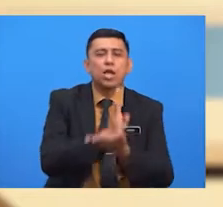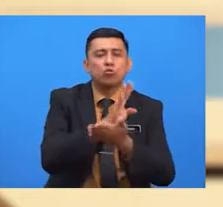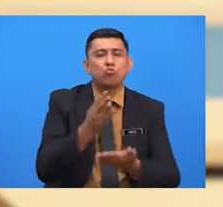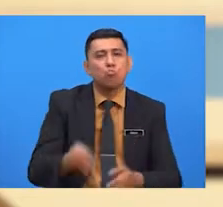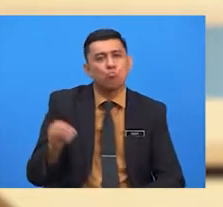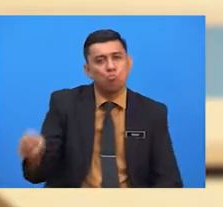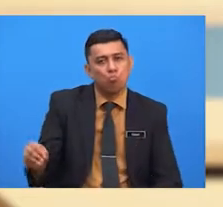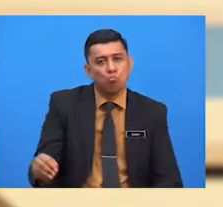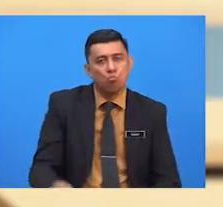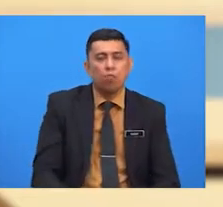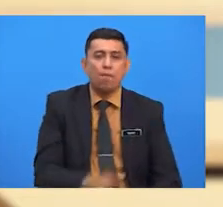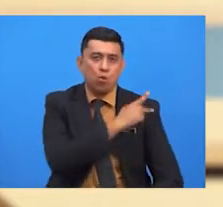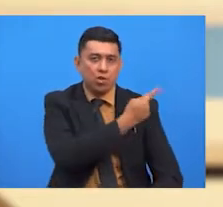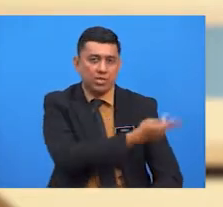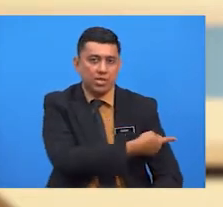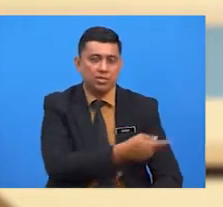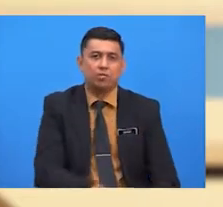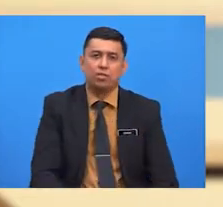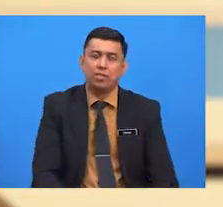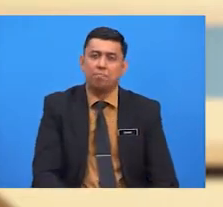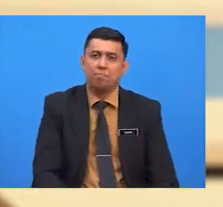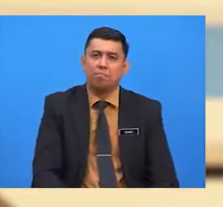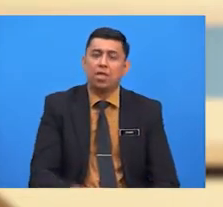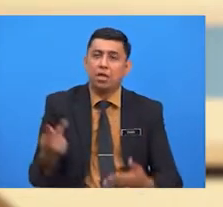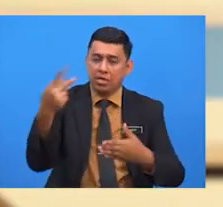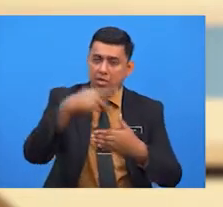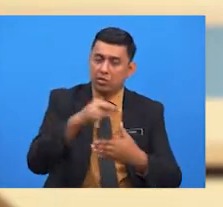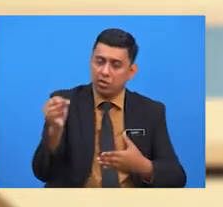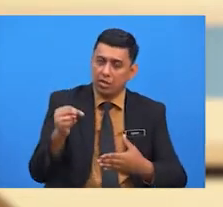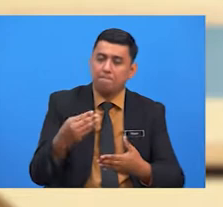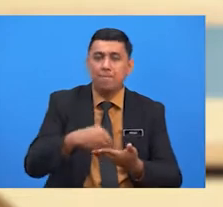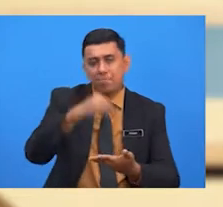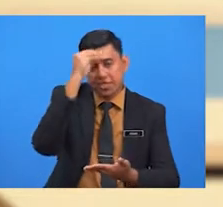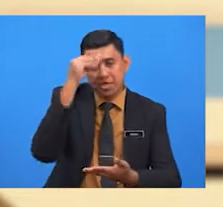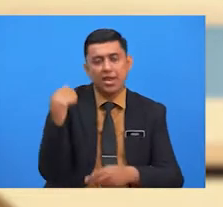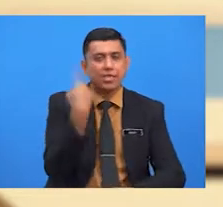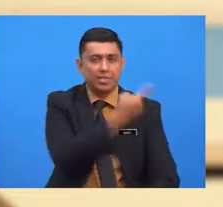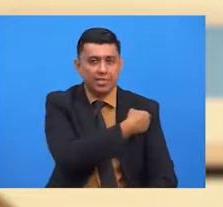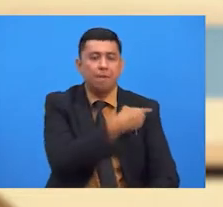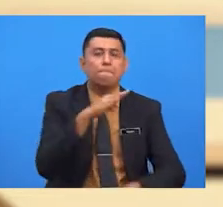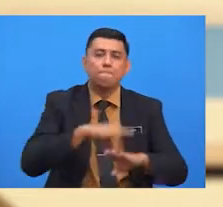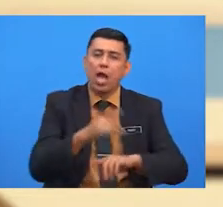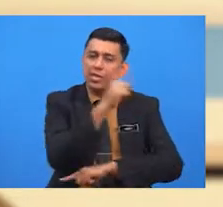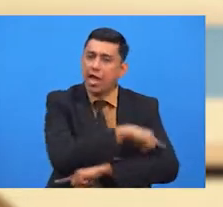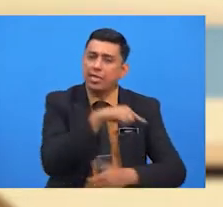murid-murid menguasai kandungan pembelajaran kita pada hari ini.